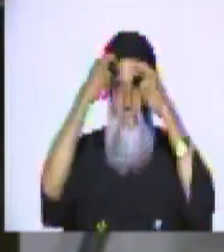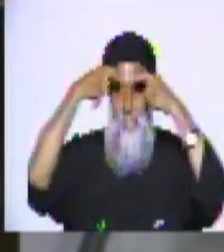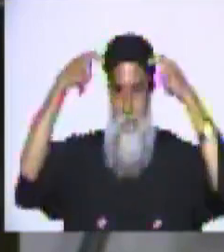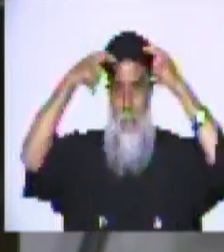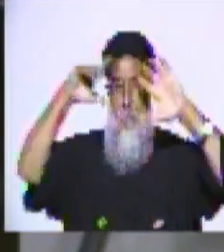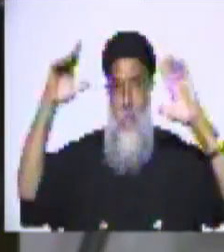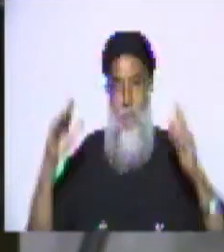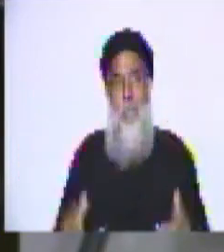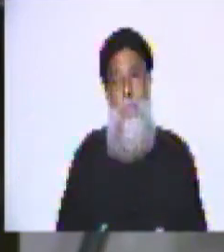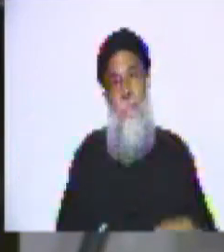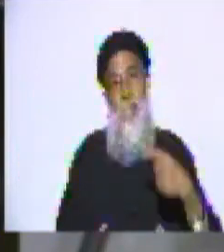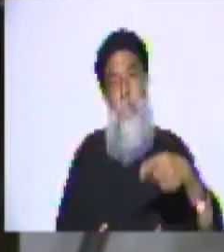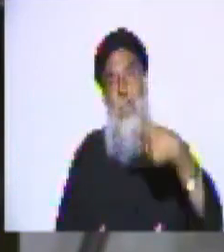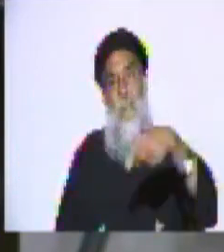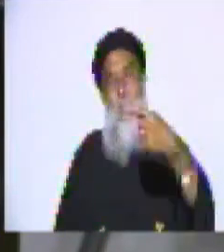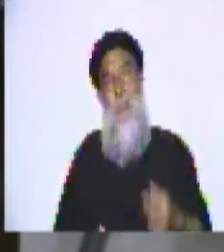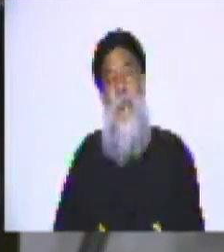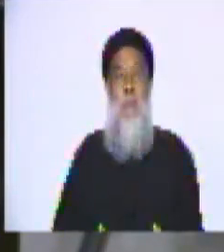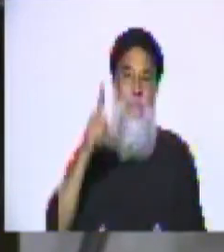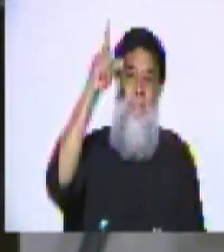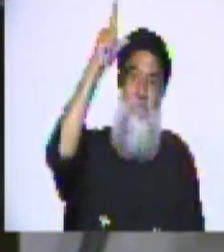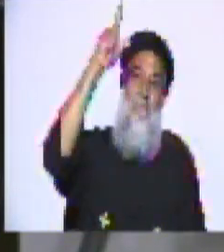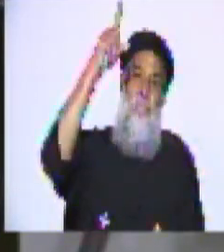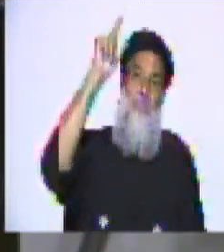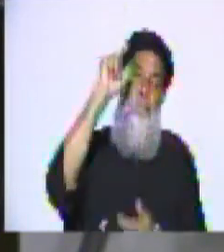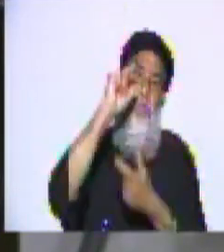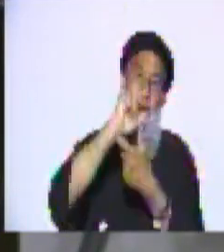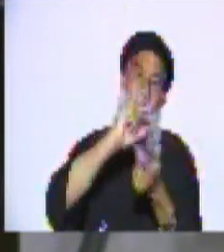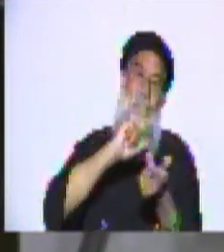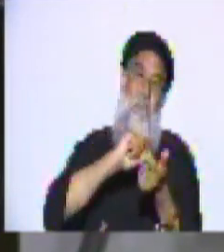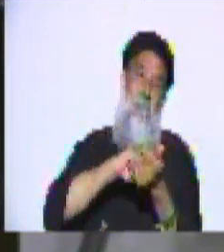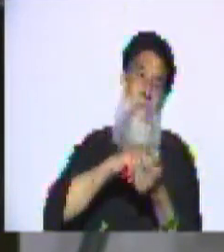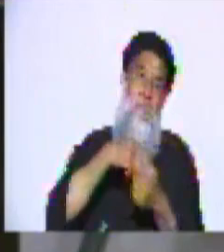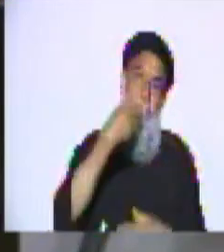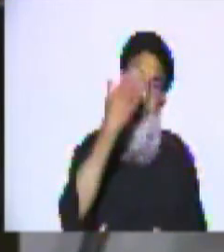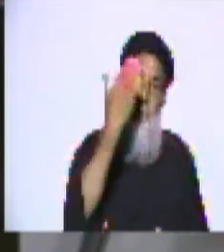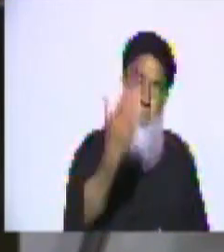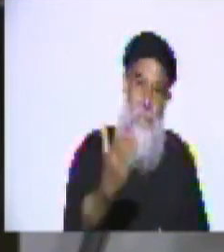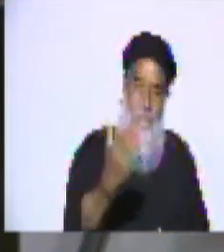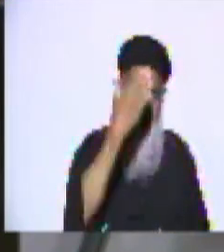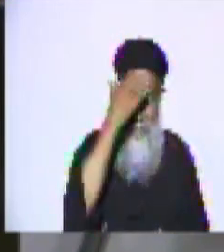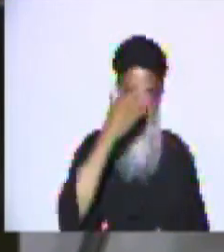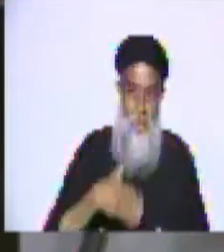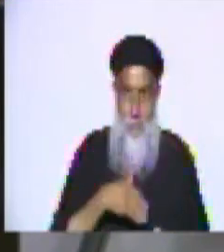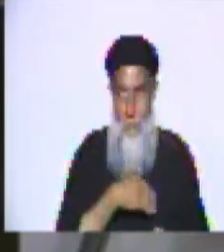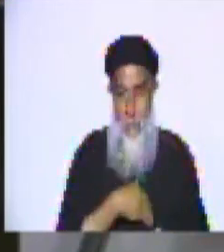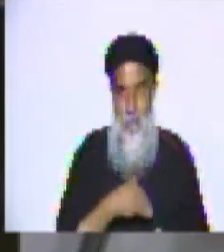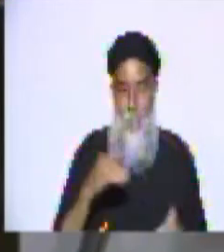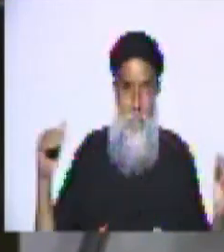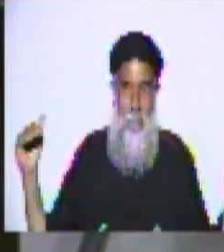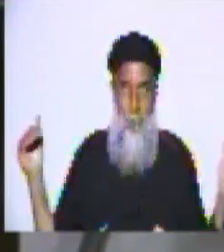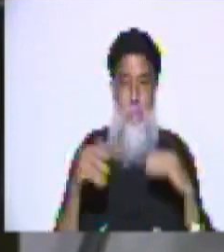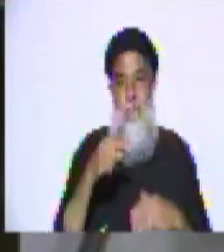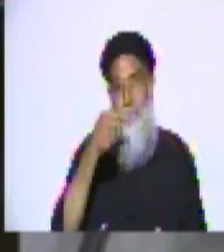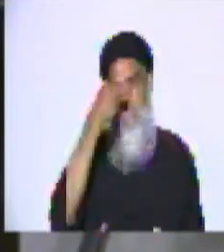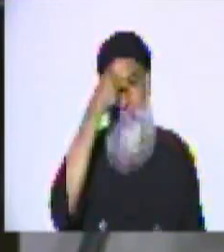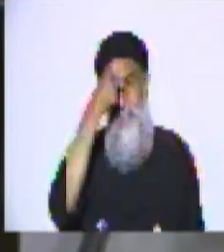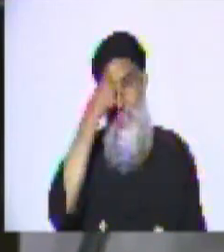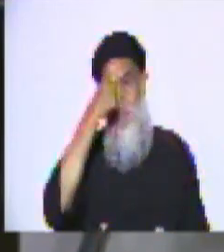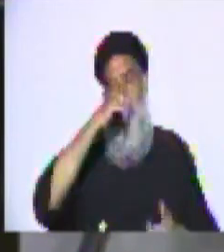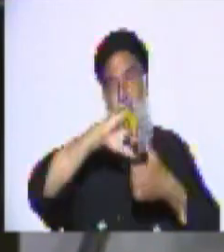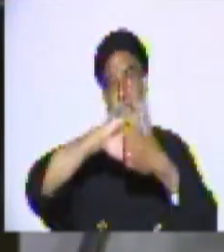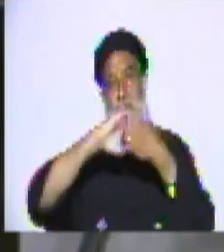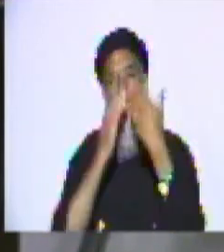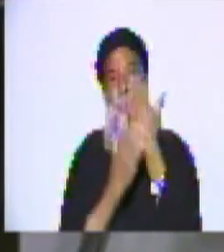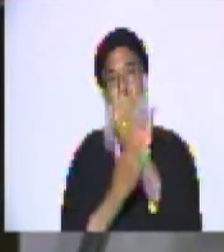دايما أقول إن ربنا يسوع استودع عهده في الكنيسة في خميس العهد. العهد